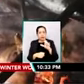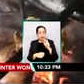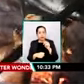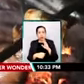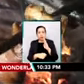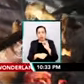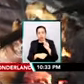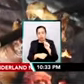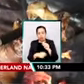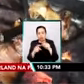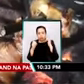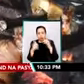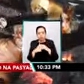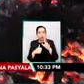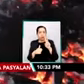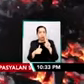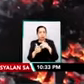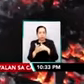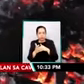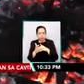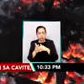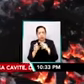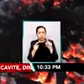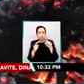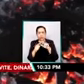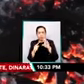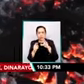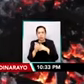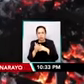32,000 pesos hanggang 37,000 pesos, depende sa laki.